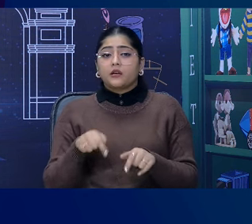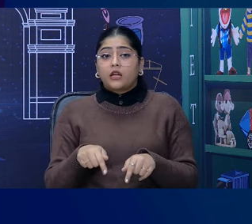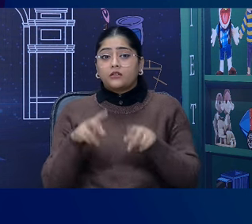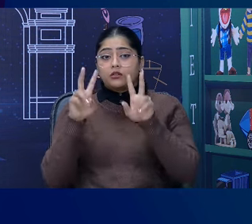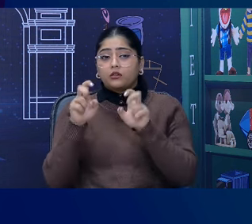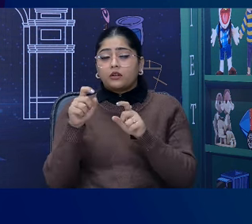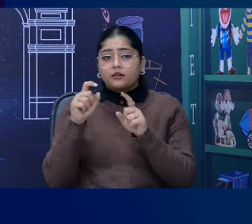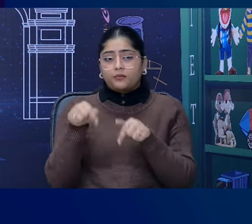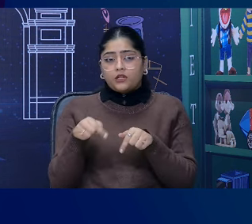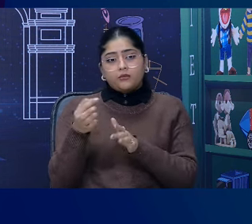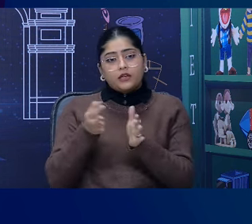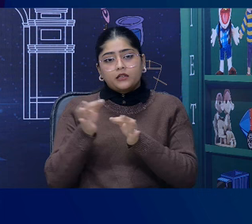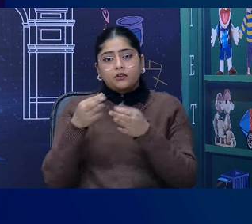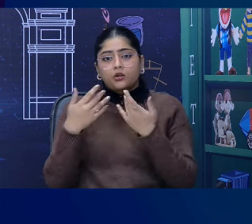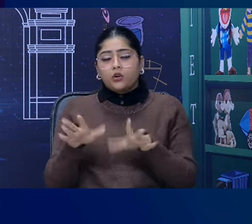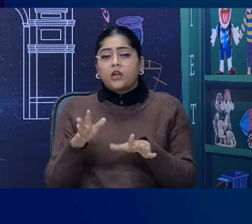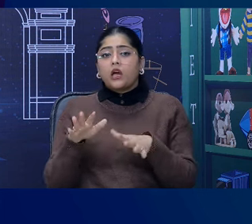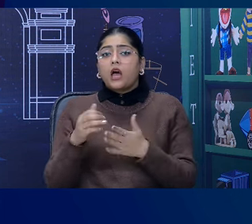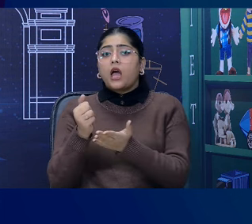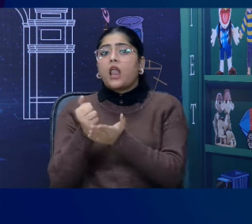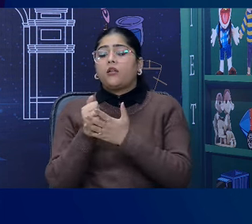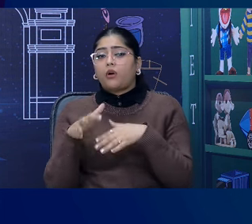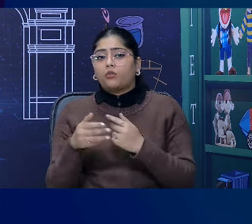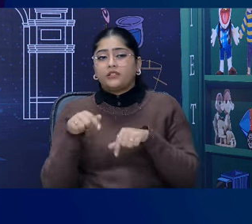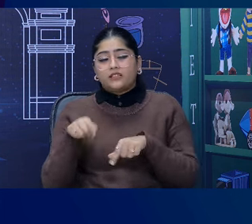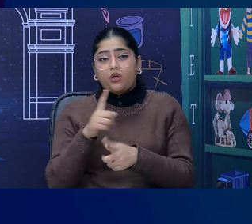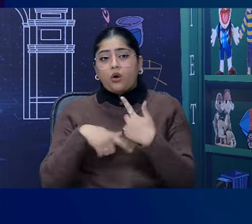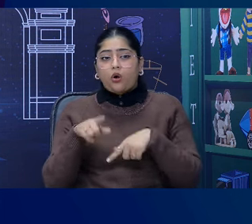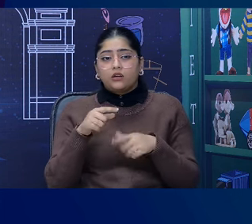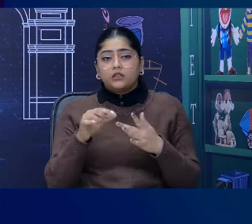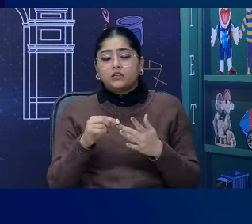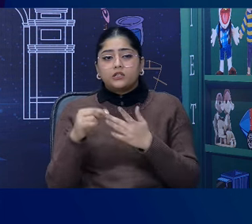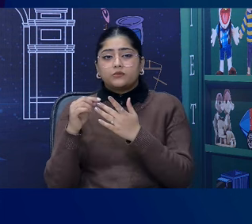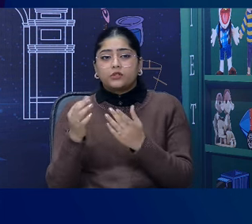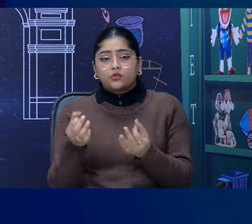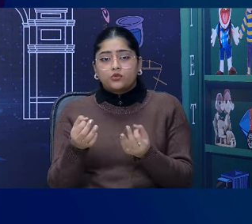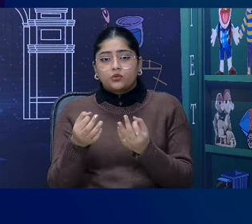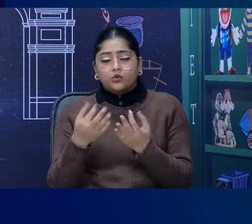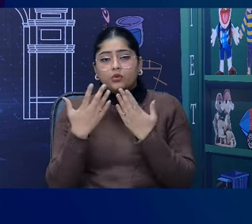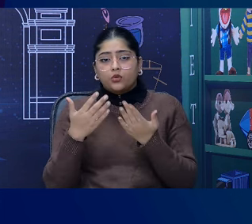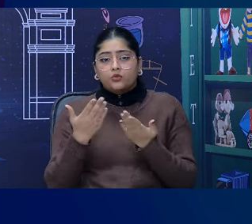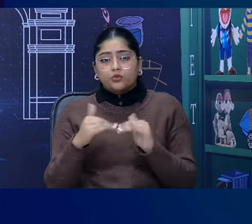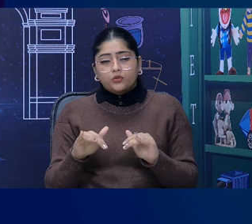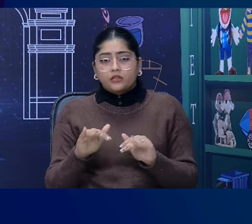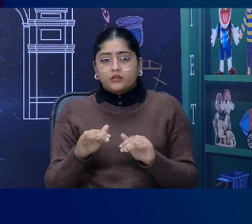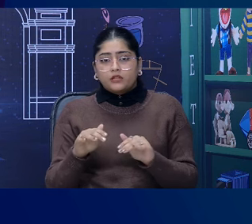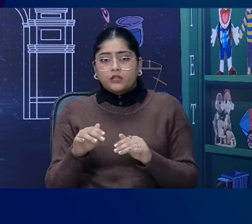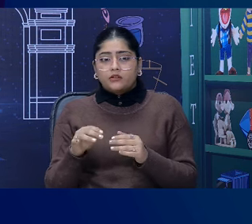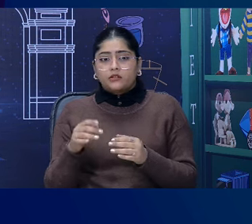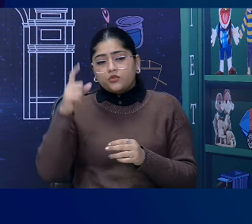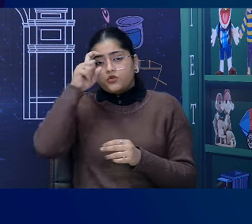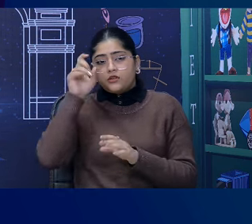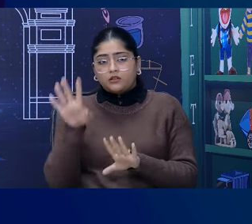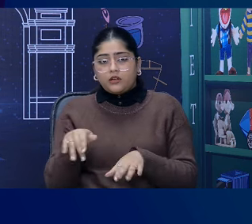मैम किस तरह से उनके लिए बहुत इंपॉर्टेंट है हम बात करते हैं जब स्ट्रेस की तो नॉर्मल बच्चों को तो स्ट्रेस है या नॉर्मल किसी को भी